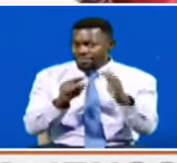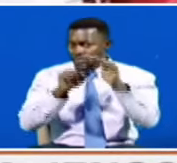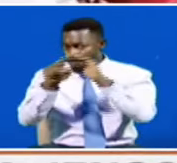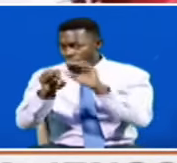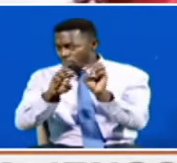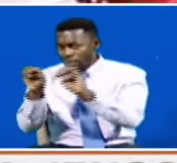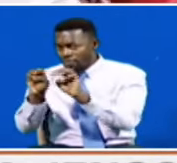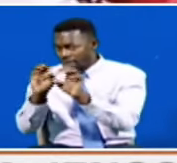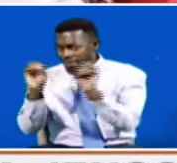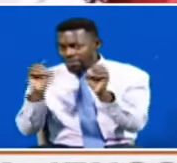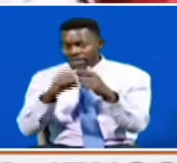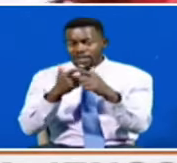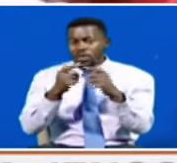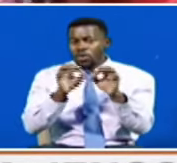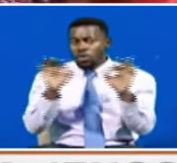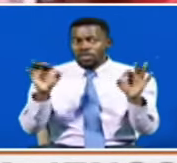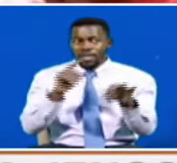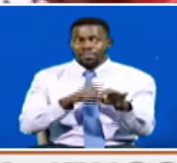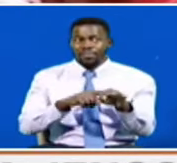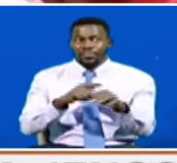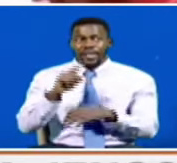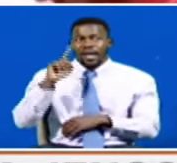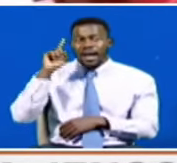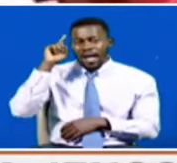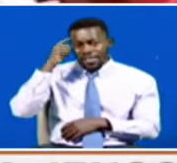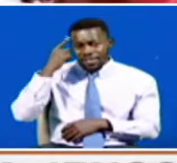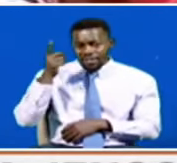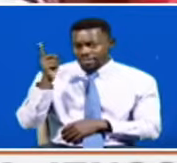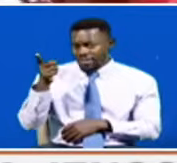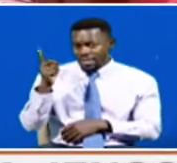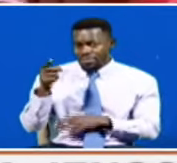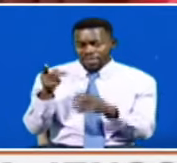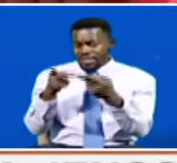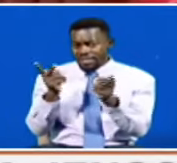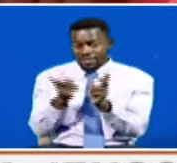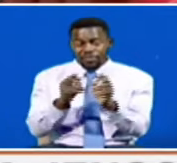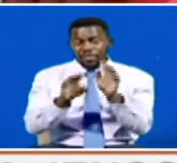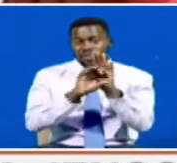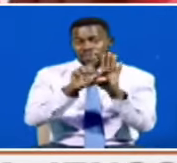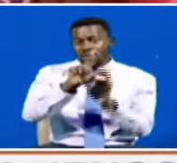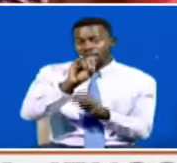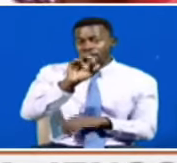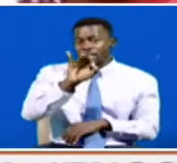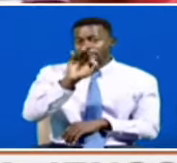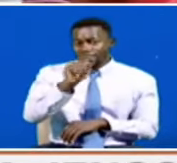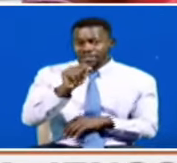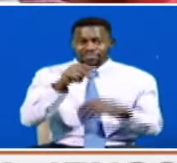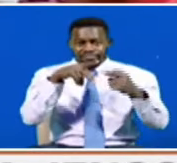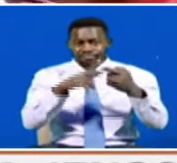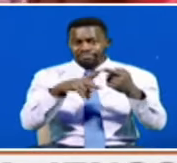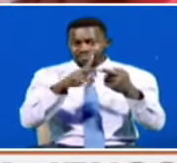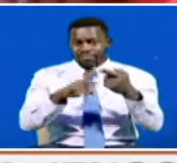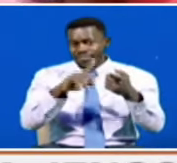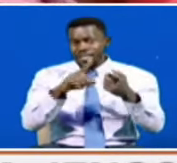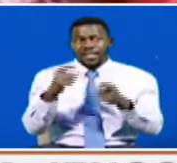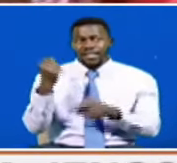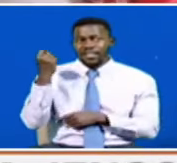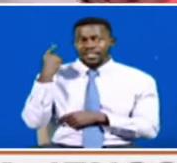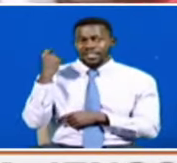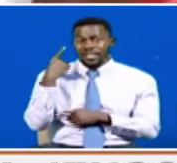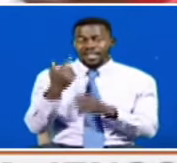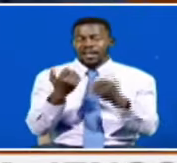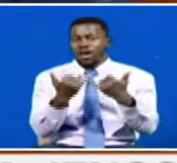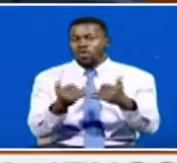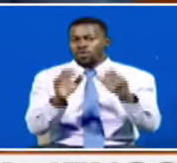Lile jumba liko sawa kabisa, ile lift ambayo wanazungumzia ilikuwa na rekebisho kidogo juzi nimeenda, iko